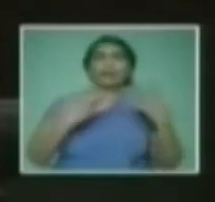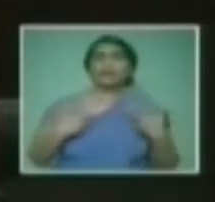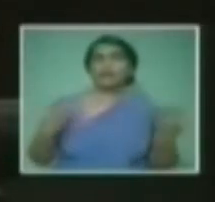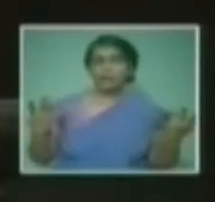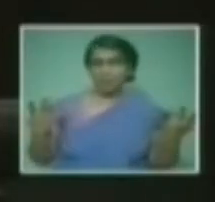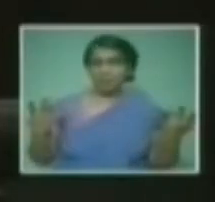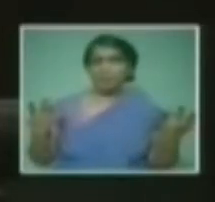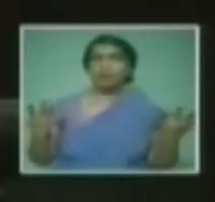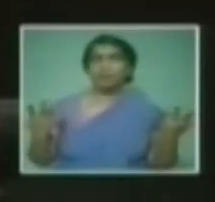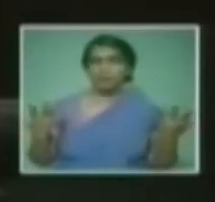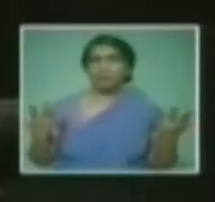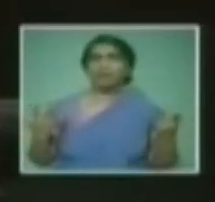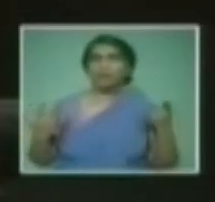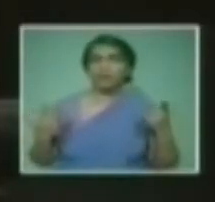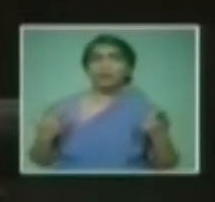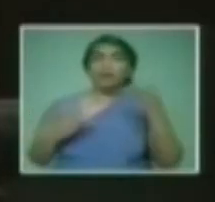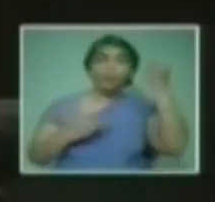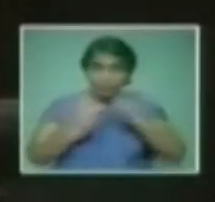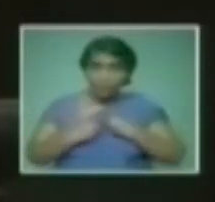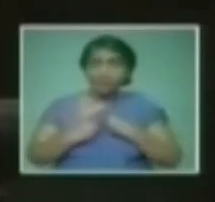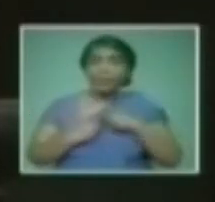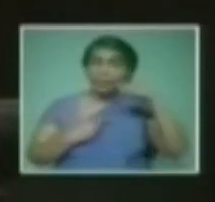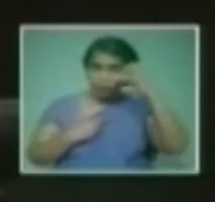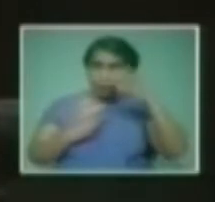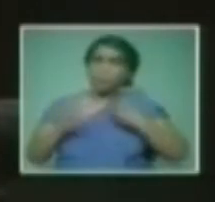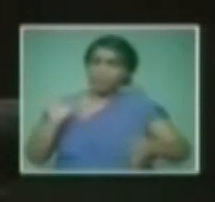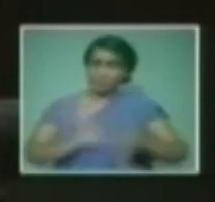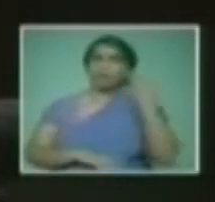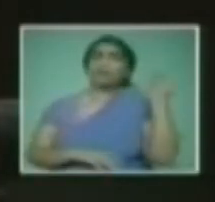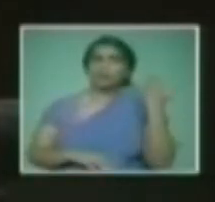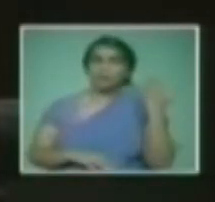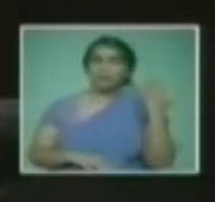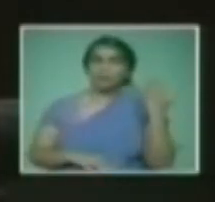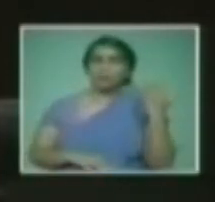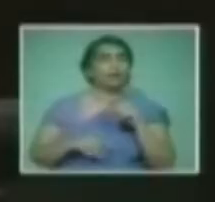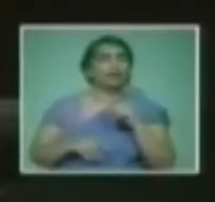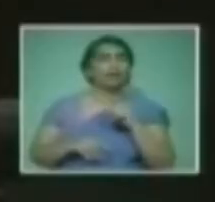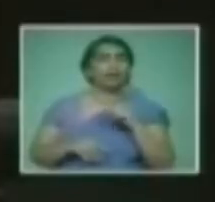கையளித்துள்ளேன். நாளை அந்த வீடு எனக்கு வழங்கப்பட்டால் நான் அங்கு சென்று விடுவேன். அங்கு நீர் கட்டணம் மின் கட்டணம் அனைத்தையும்